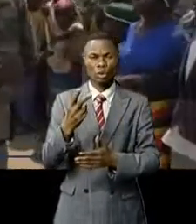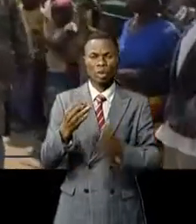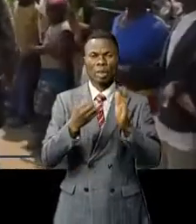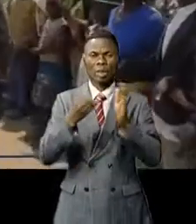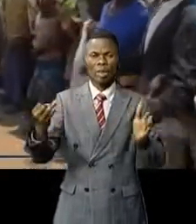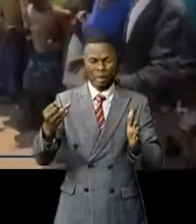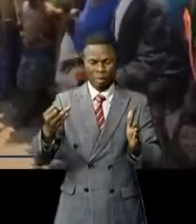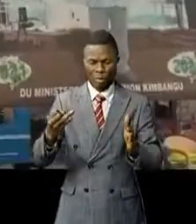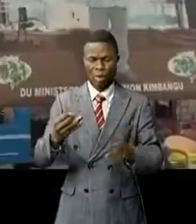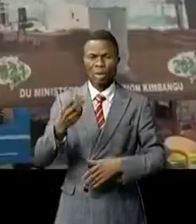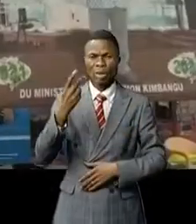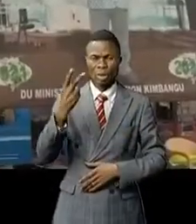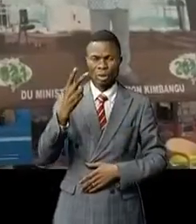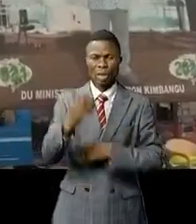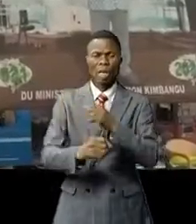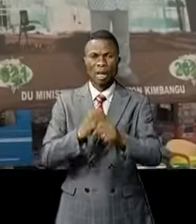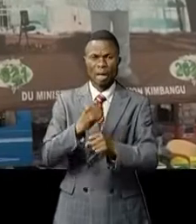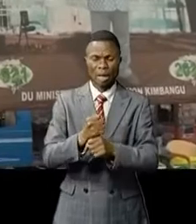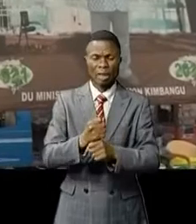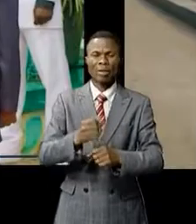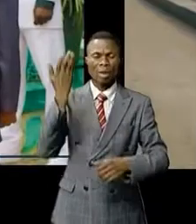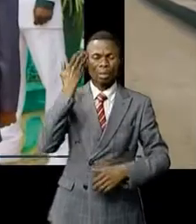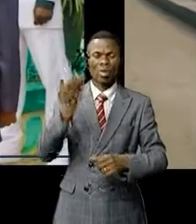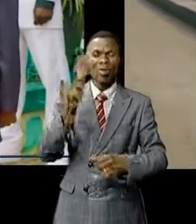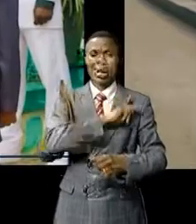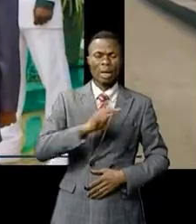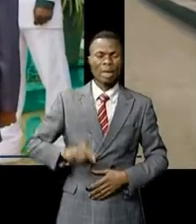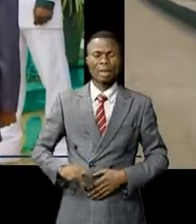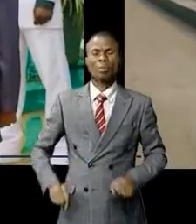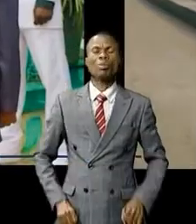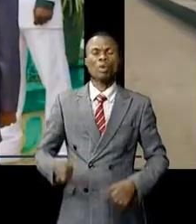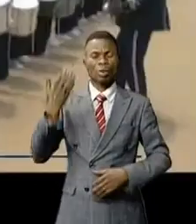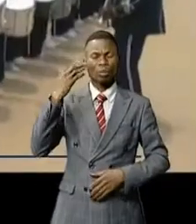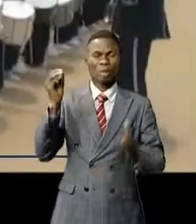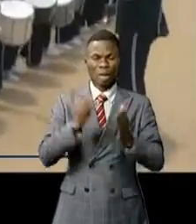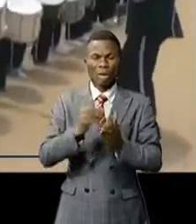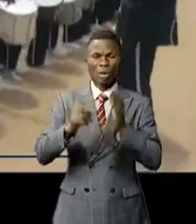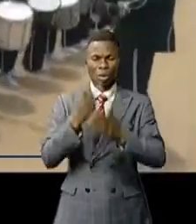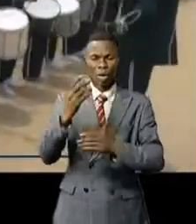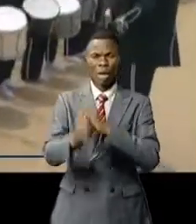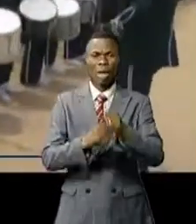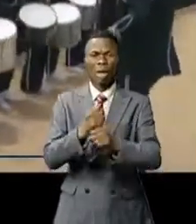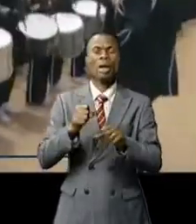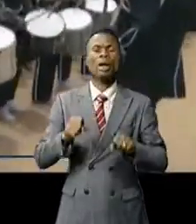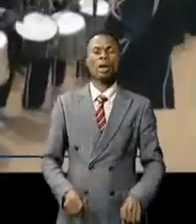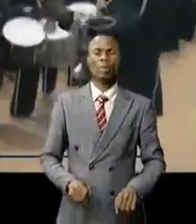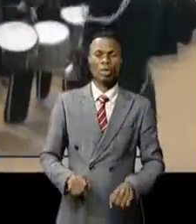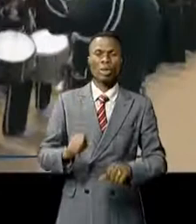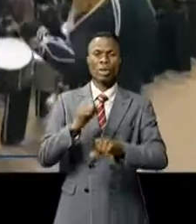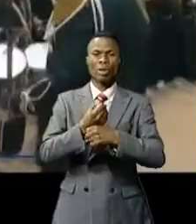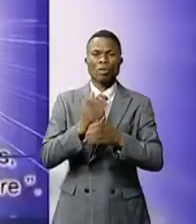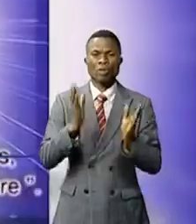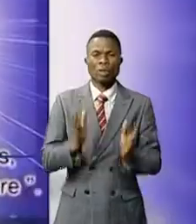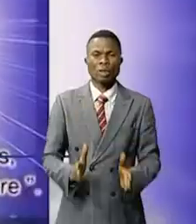de la naissance du chef spirituel kimbanguiste Simon Kimbangu et l'anniversaire également de la mort du fondateur de